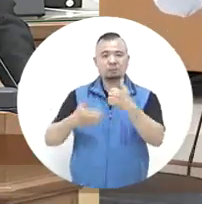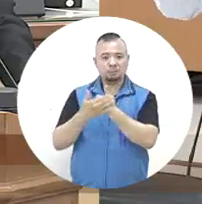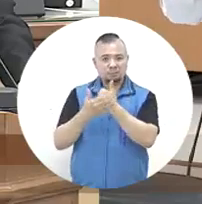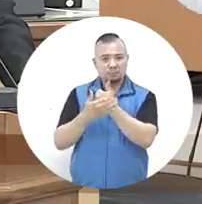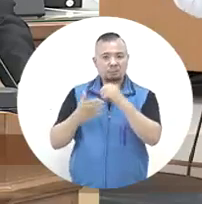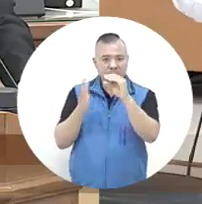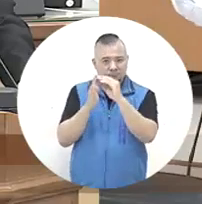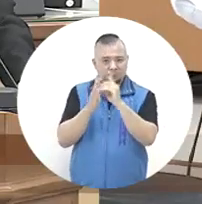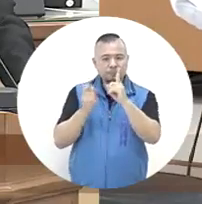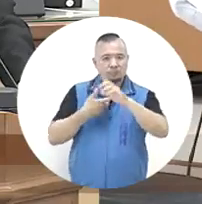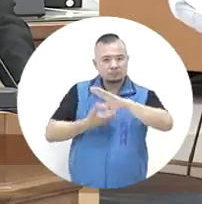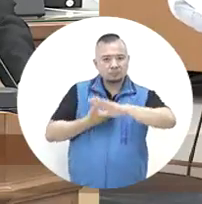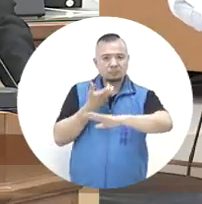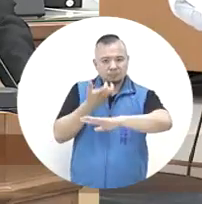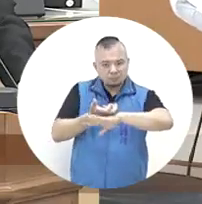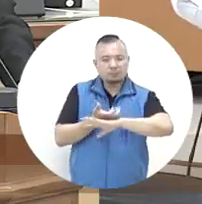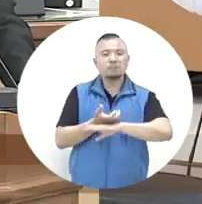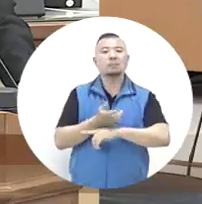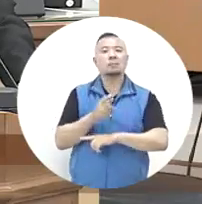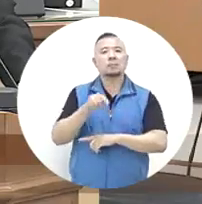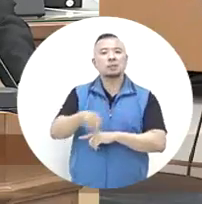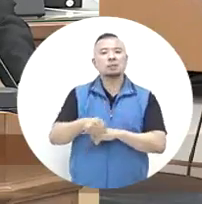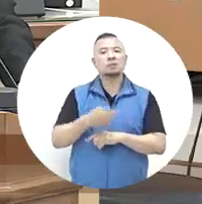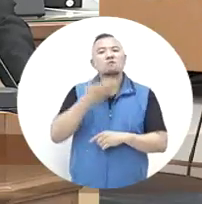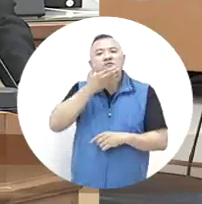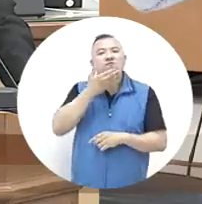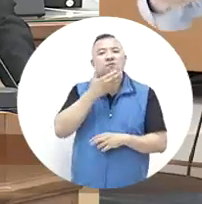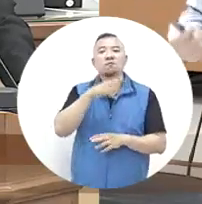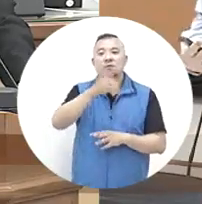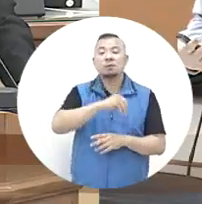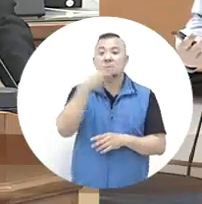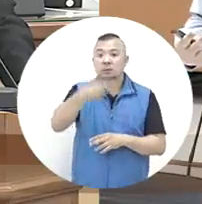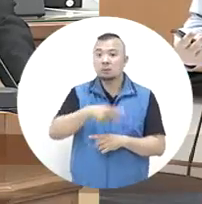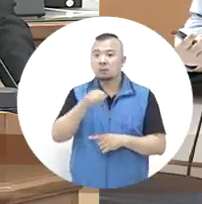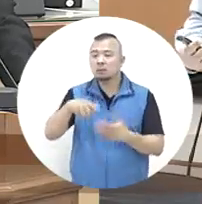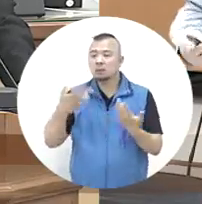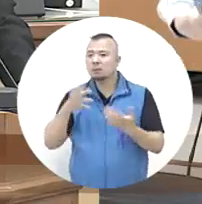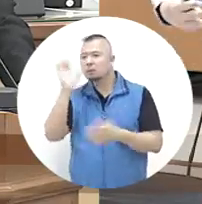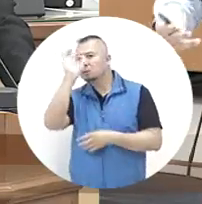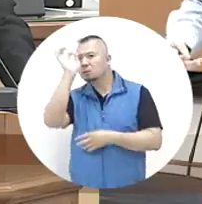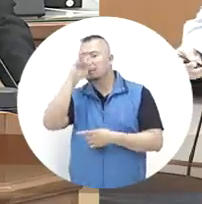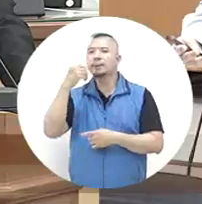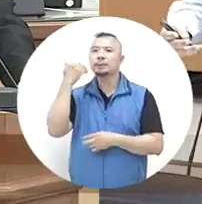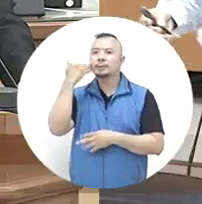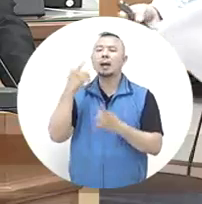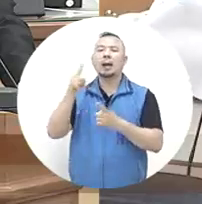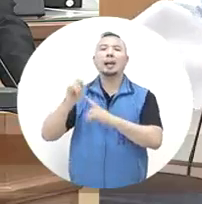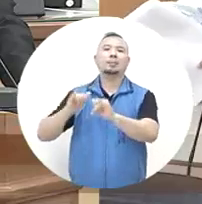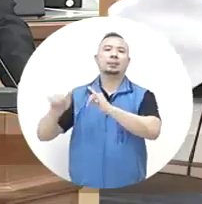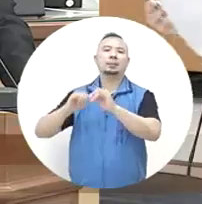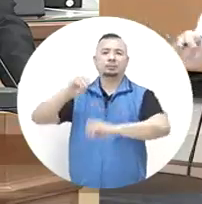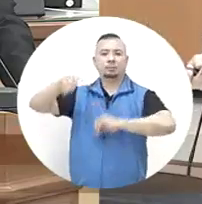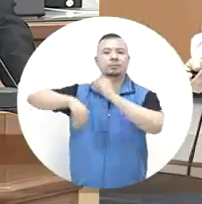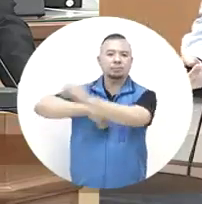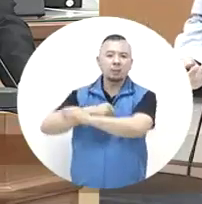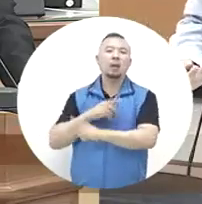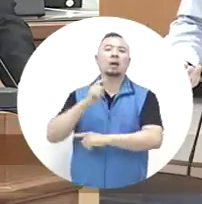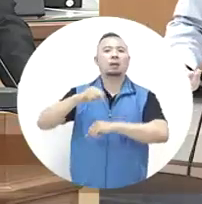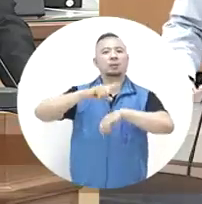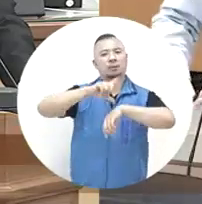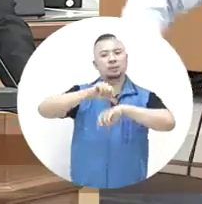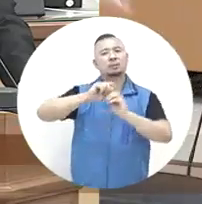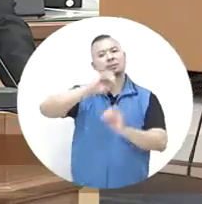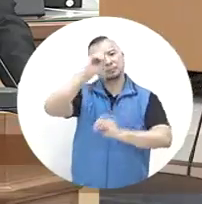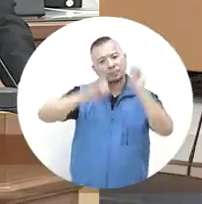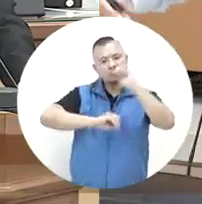哦。谋取我们环保局的福利，然后调一个肯为民众着想，为了民众我愿意班表齁稍微乱一点没